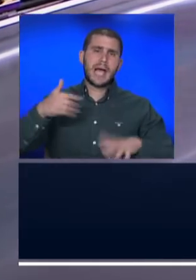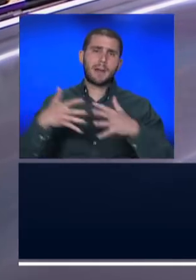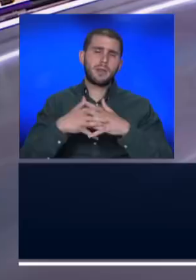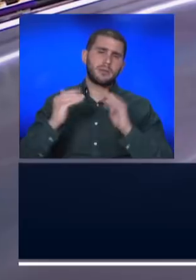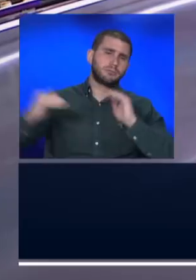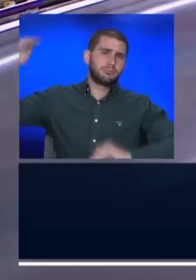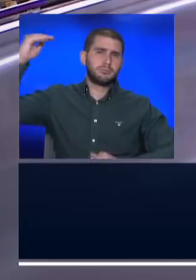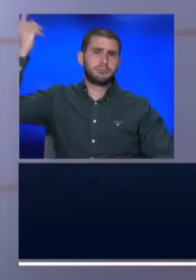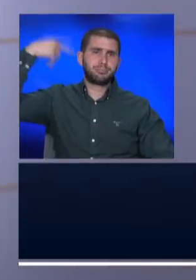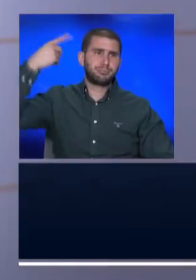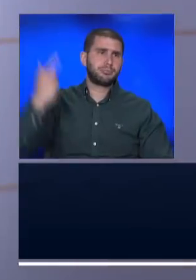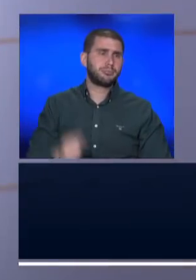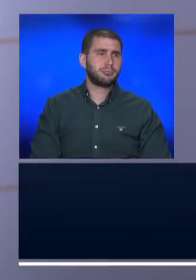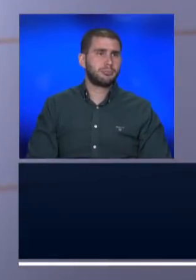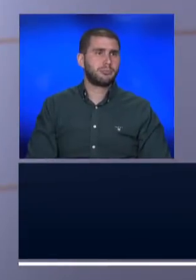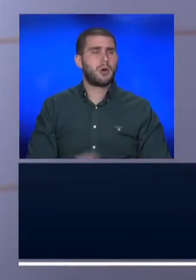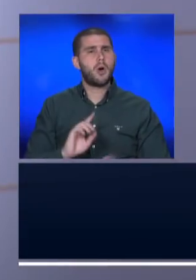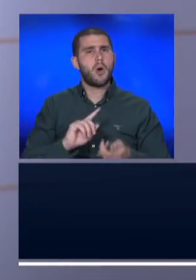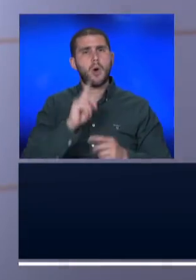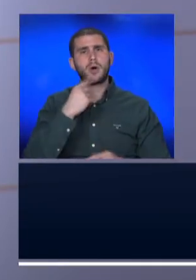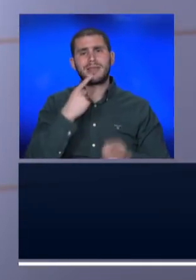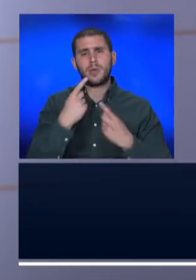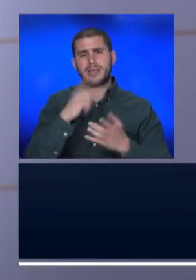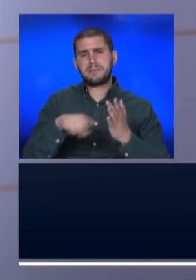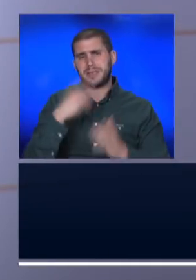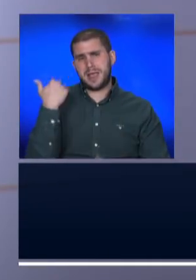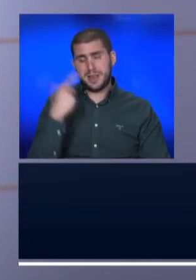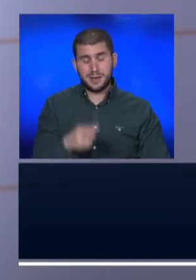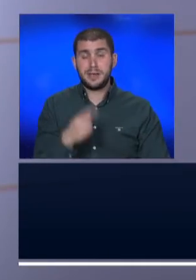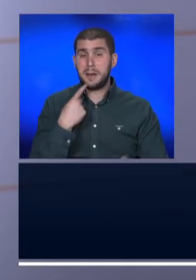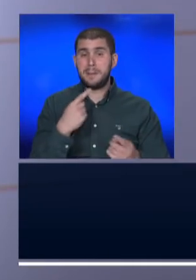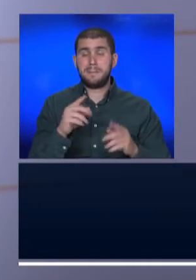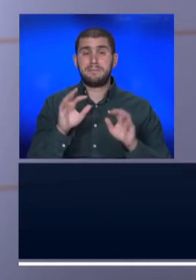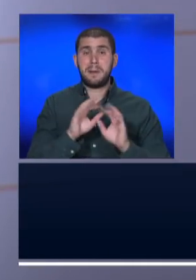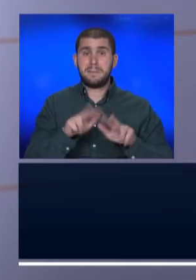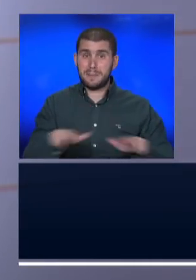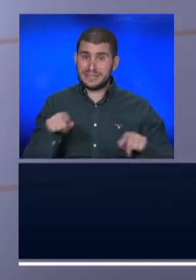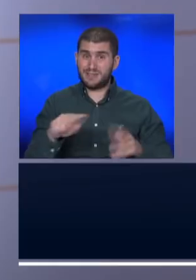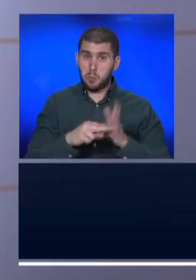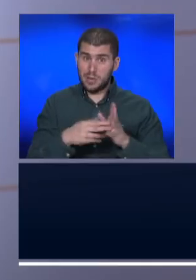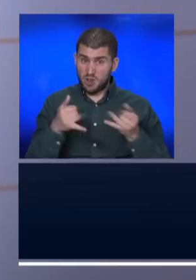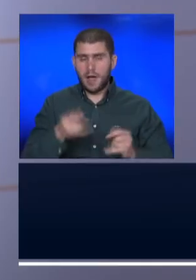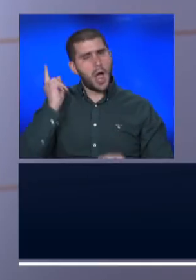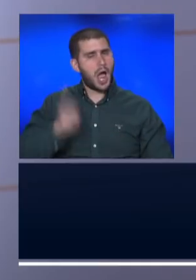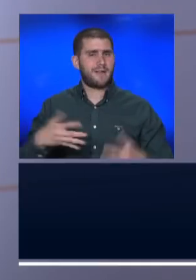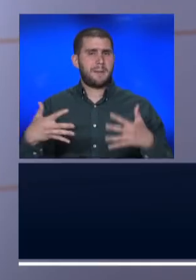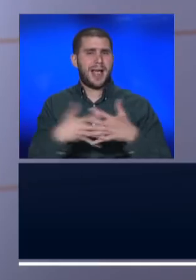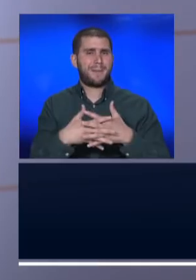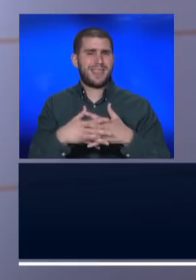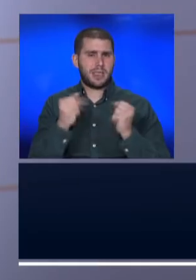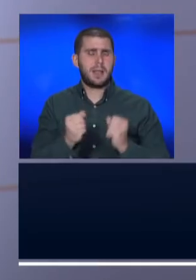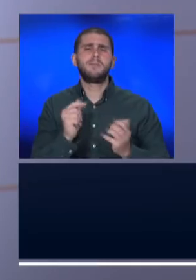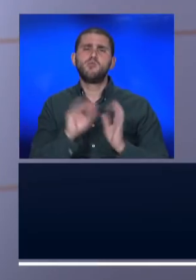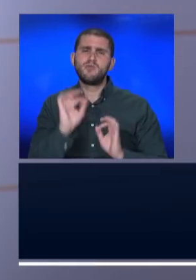דיון התבטא לפני כמה שעות. במציאות הפוליטית הנוכחית, זה חייב לבוא לקבינט, גם כדי קצת לחלק את הנטל